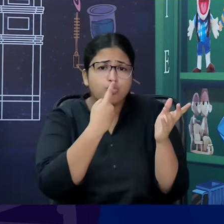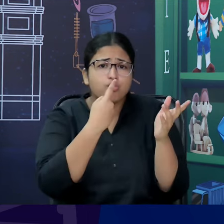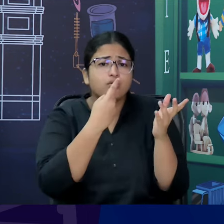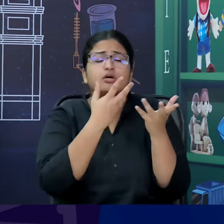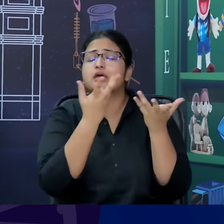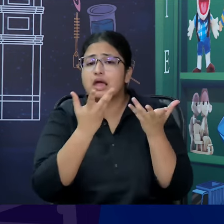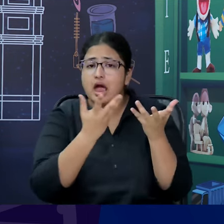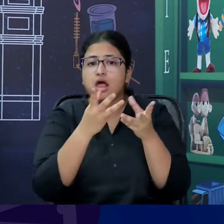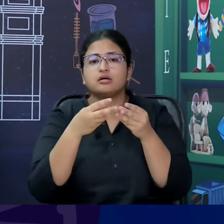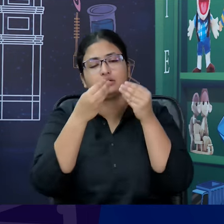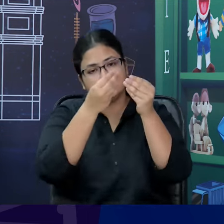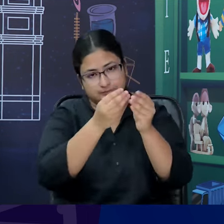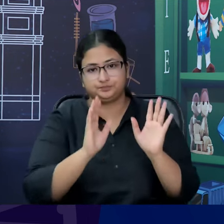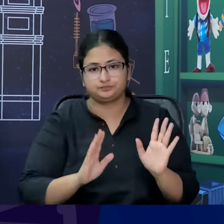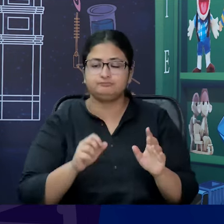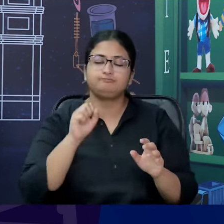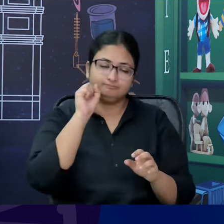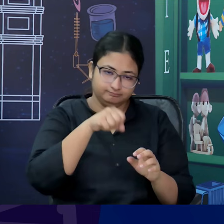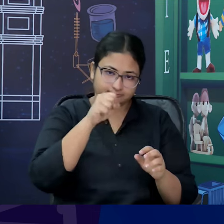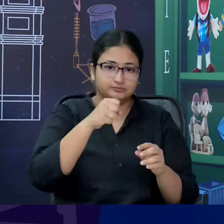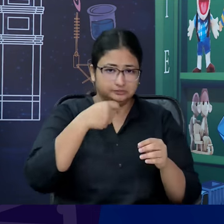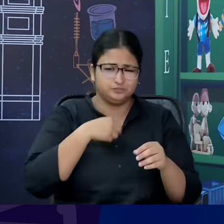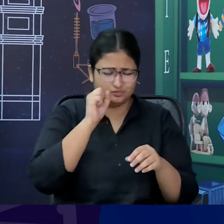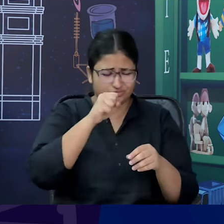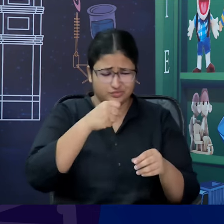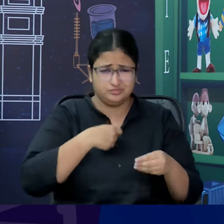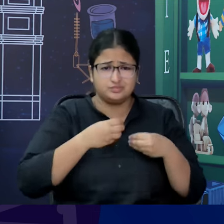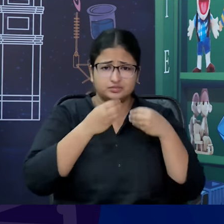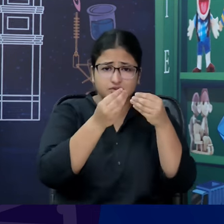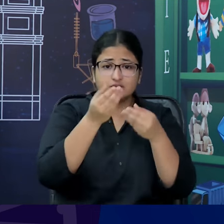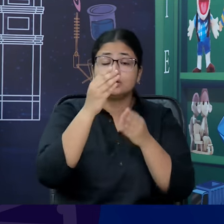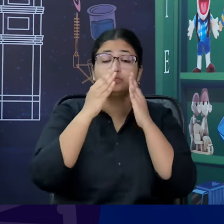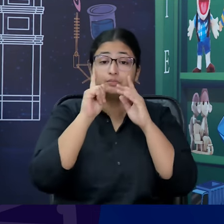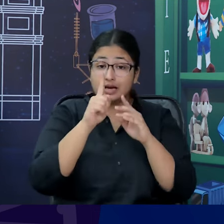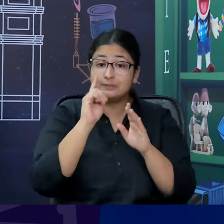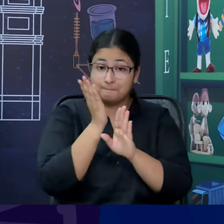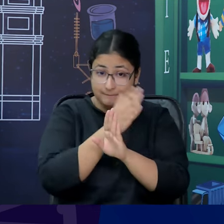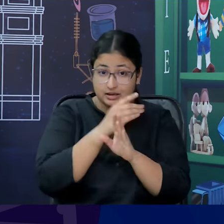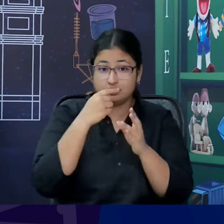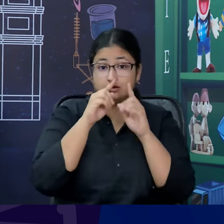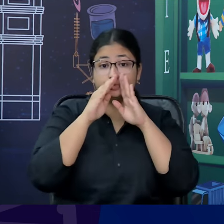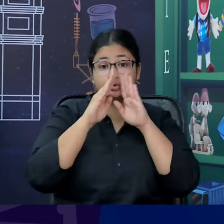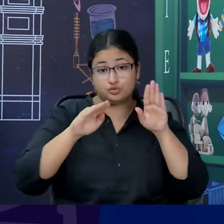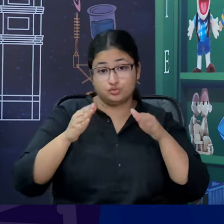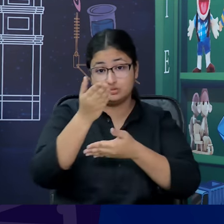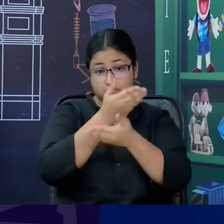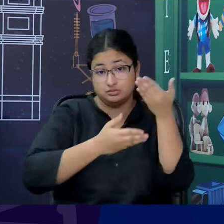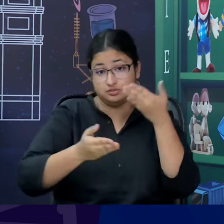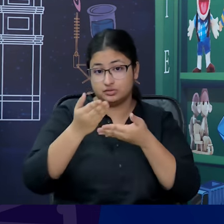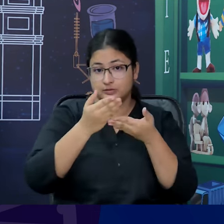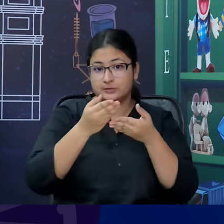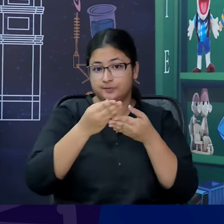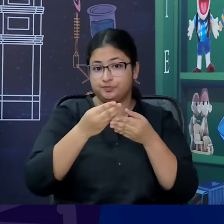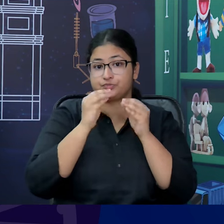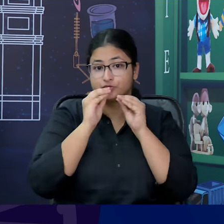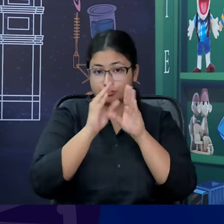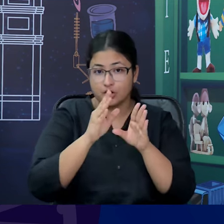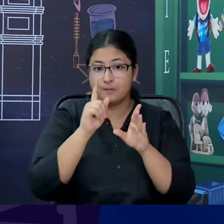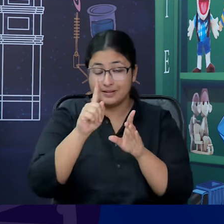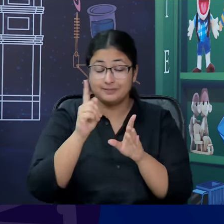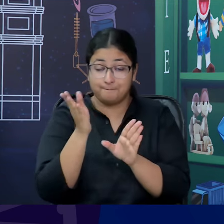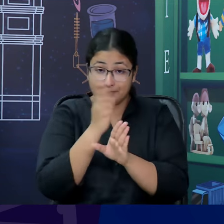द्वार पर ले जाने से पहले जी मैं छात्रों के एक अग्रणी के रूप में आप ही को संबोधित करूंगा और आपसे बात करना चाहूंगा आपसे